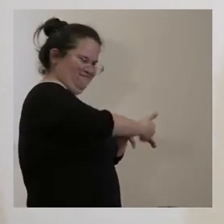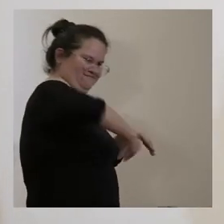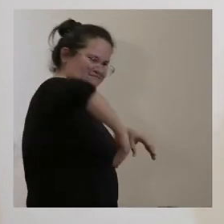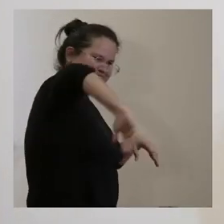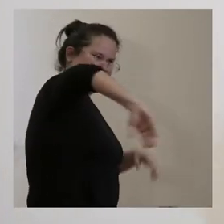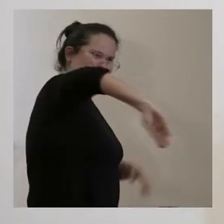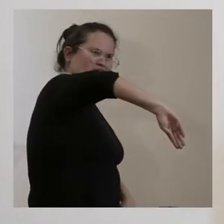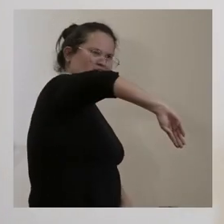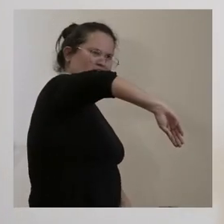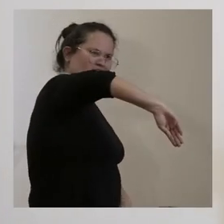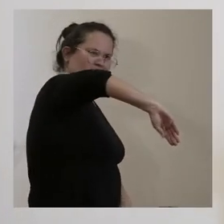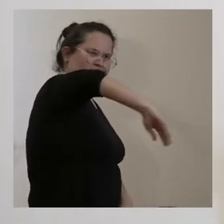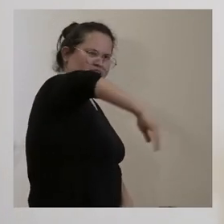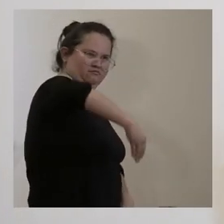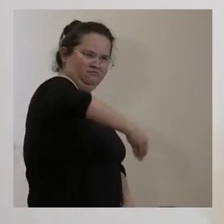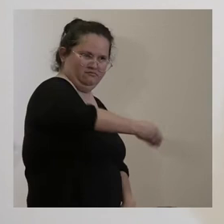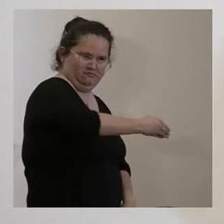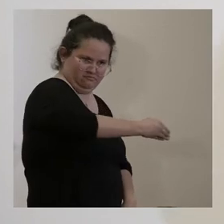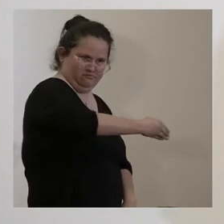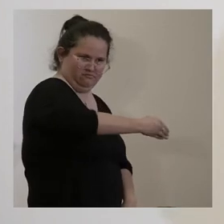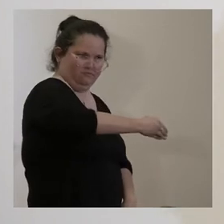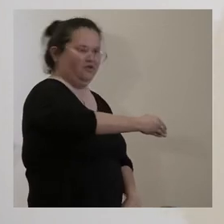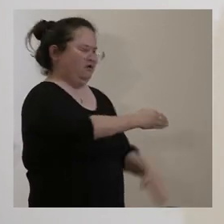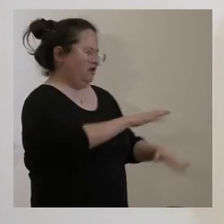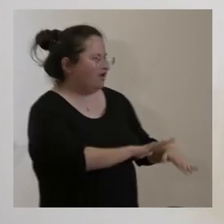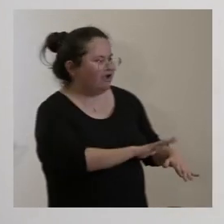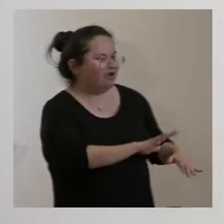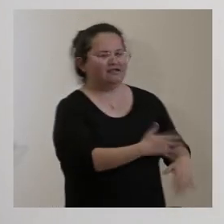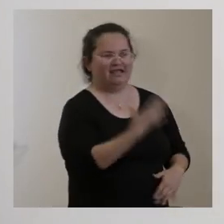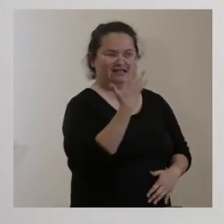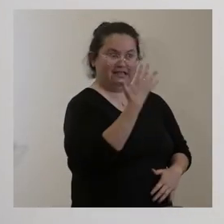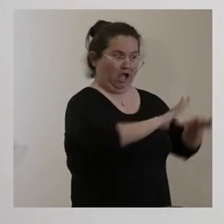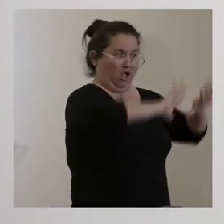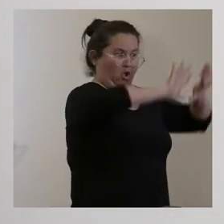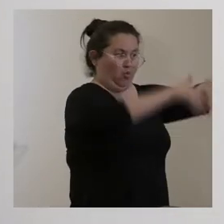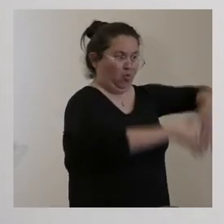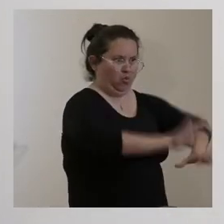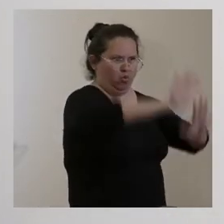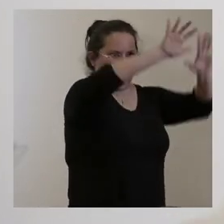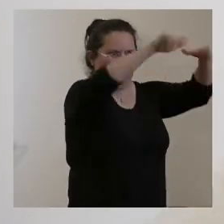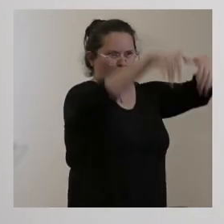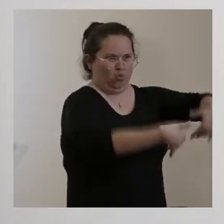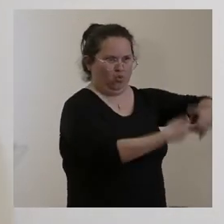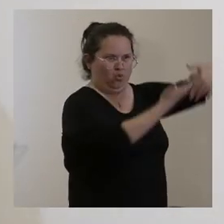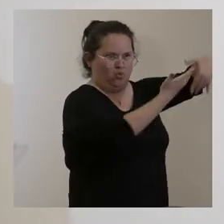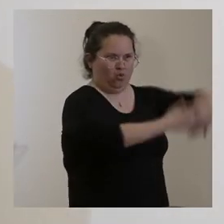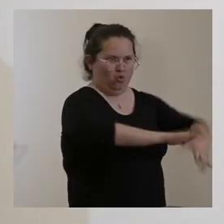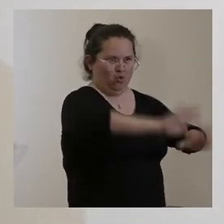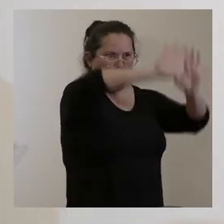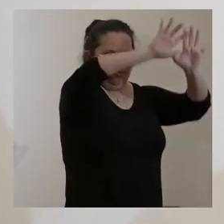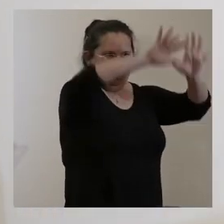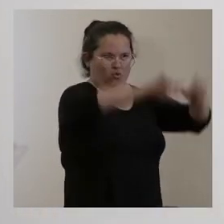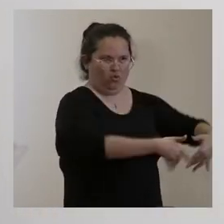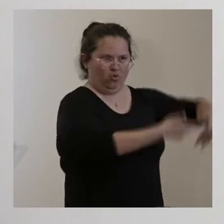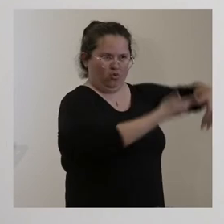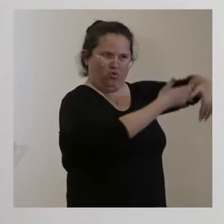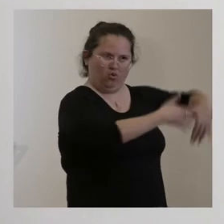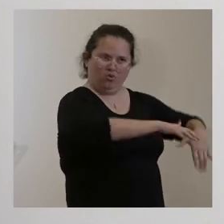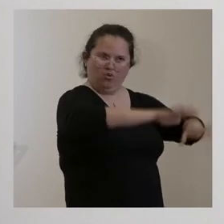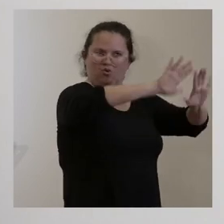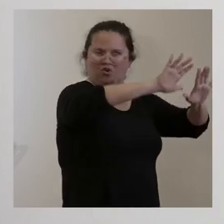représenté 5 rouleaux de vagues. C'est un peu généreux parce que dans la